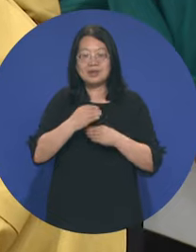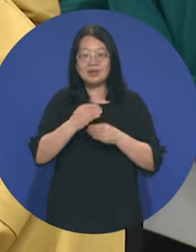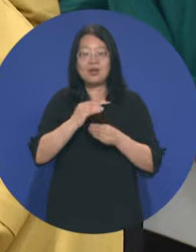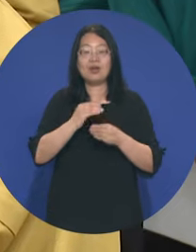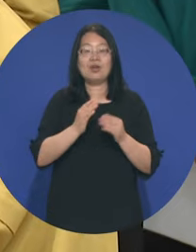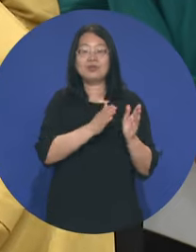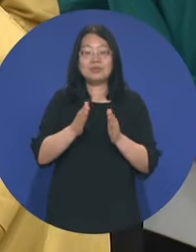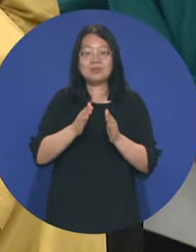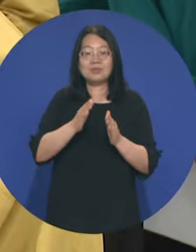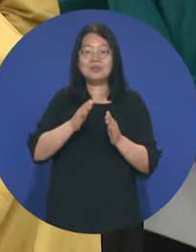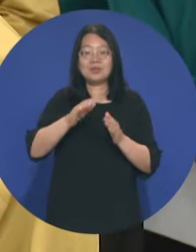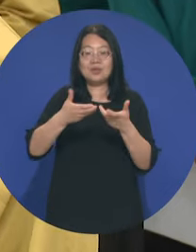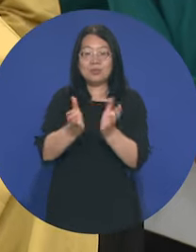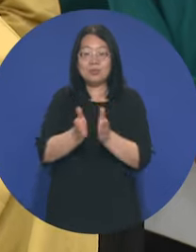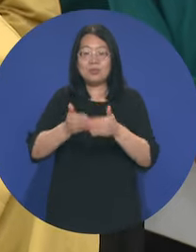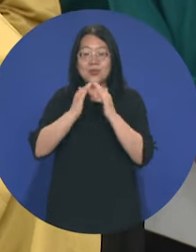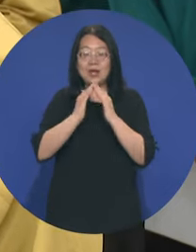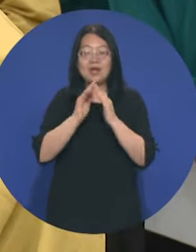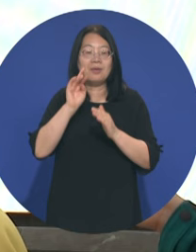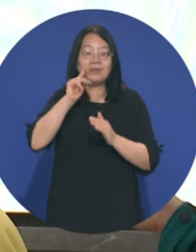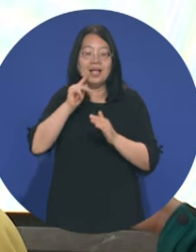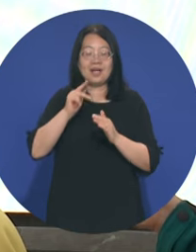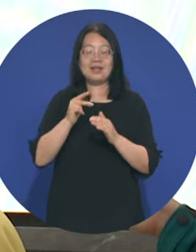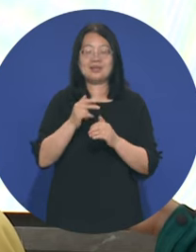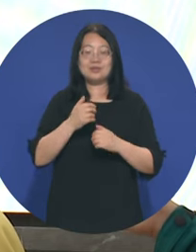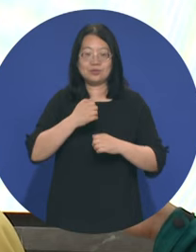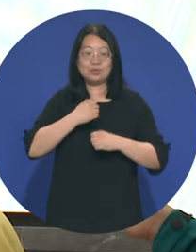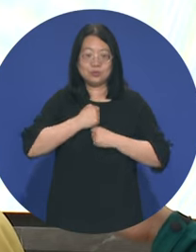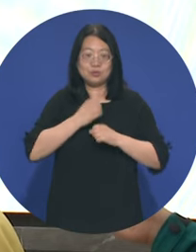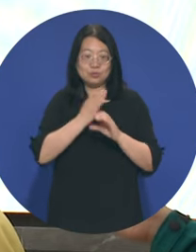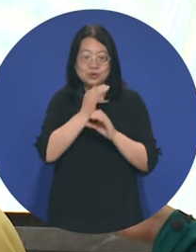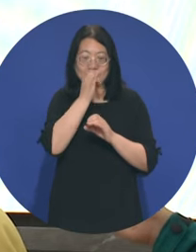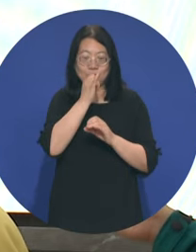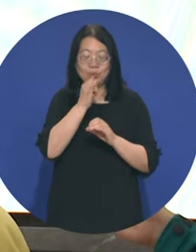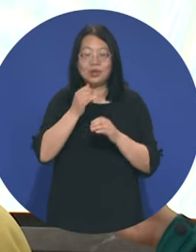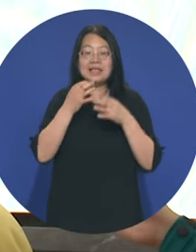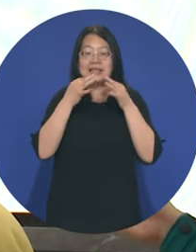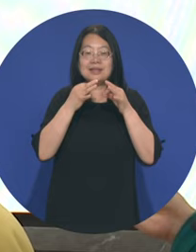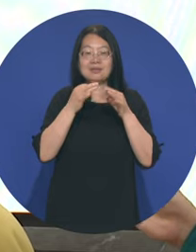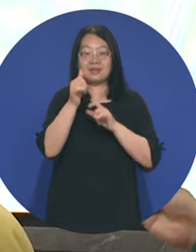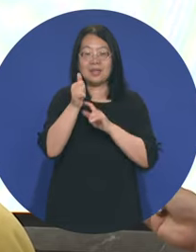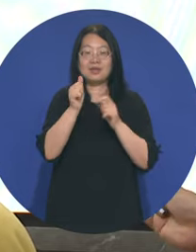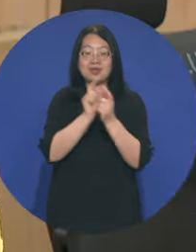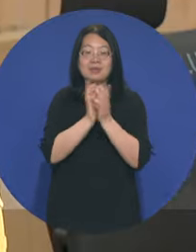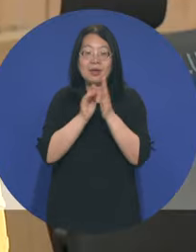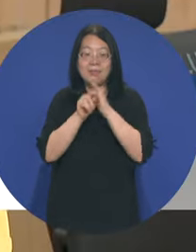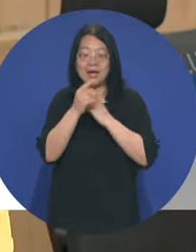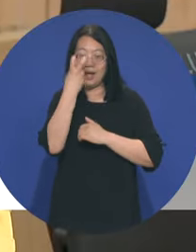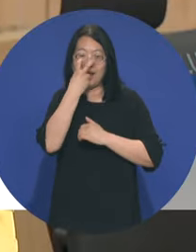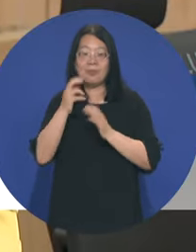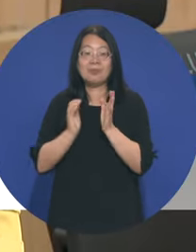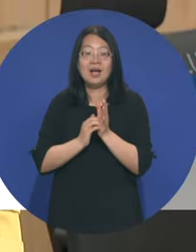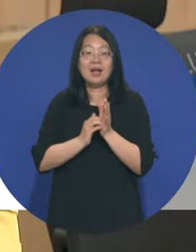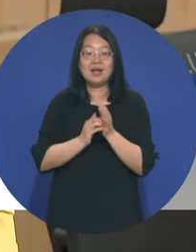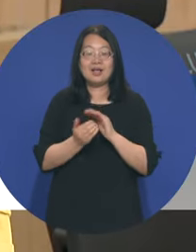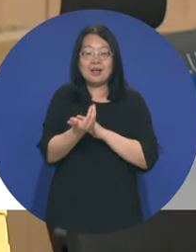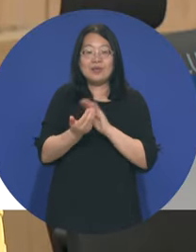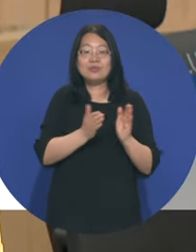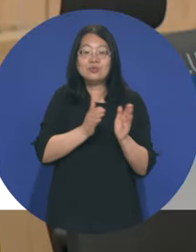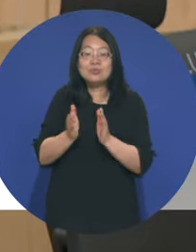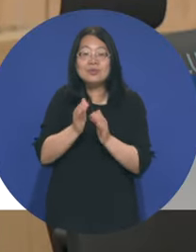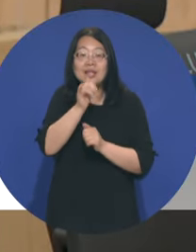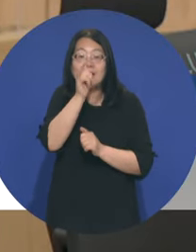재난안전대책본부를 꾸려 비상 상황에 대비하고 있으며 김동연 지사도 본부를 방문해 상황을 주시했습니다. 선제적으로